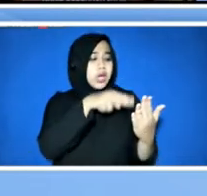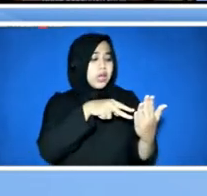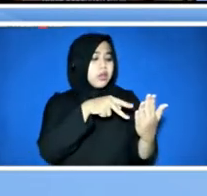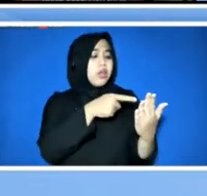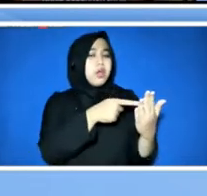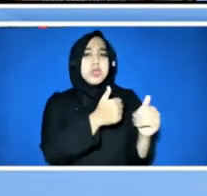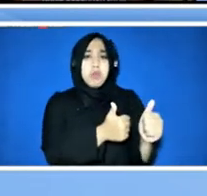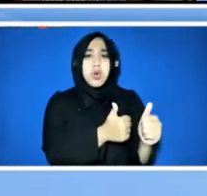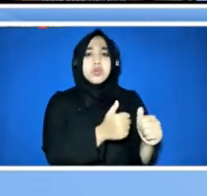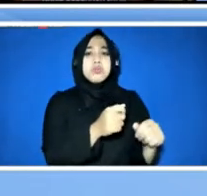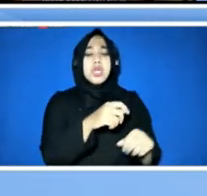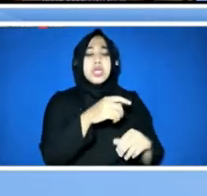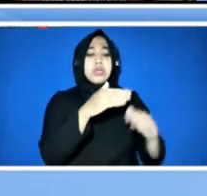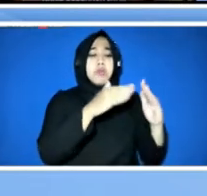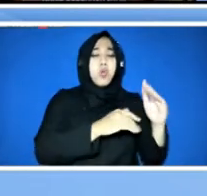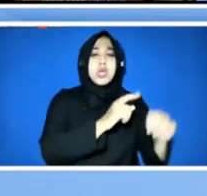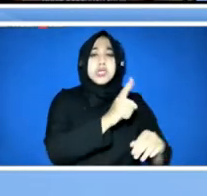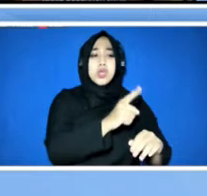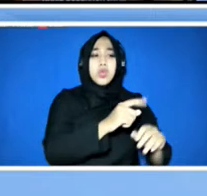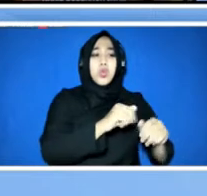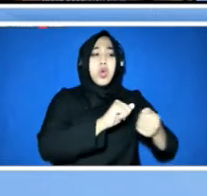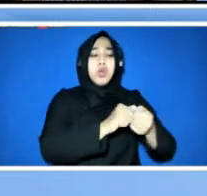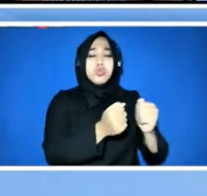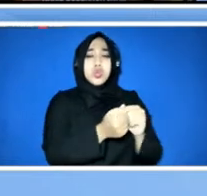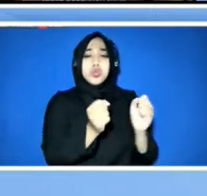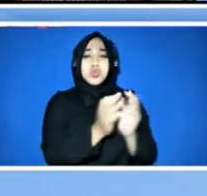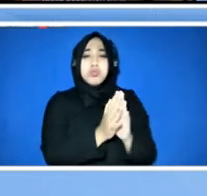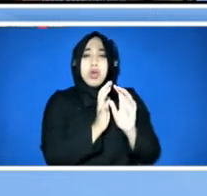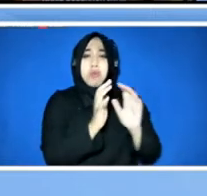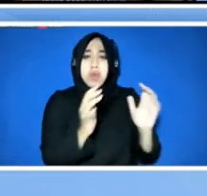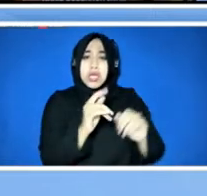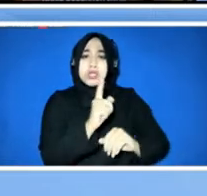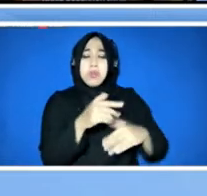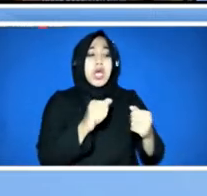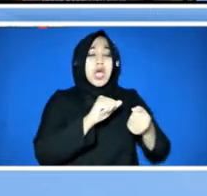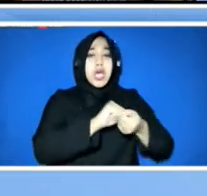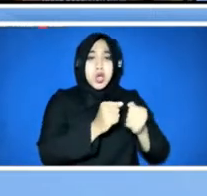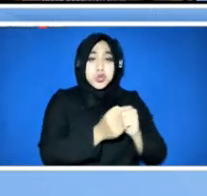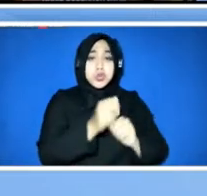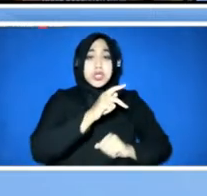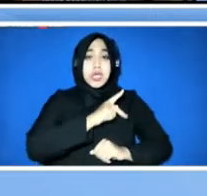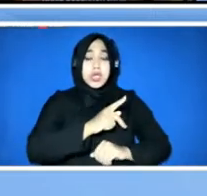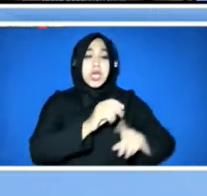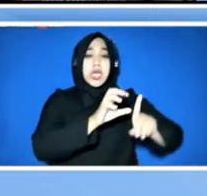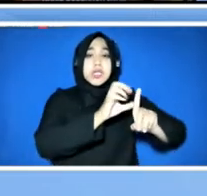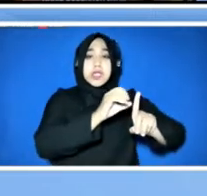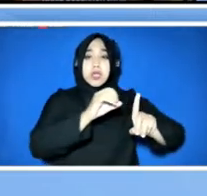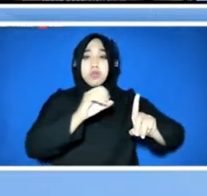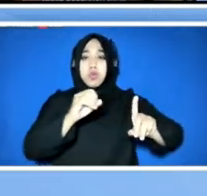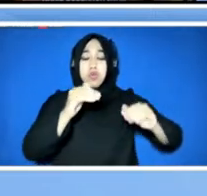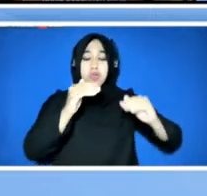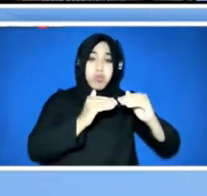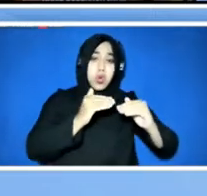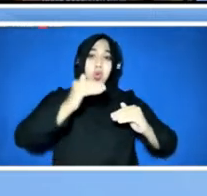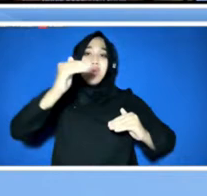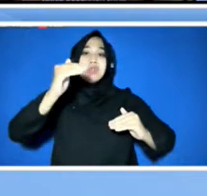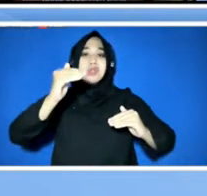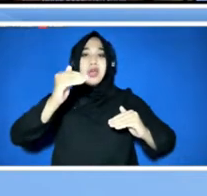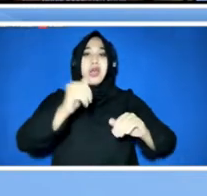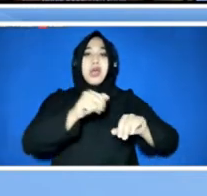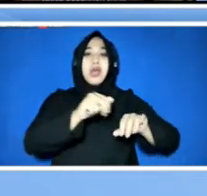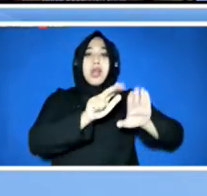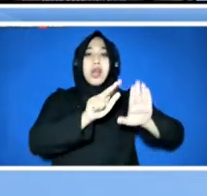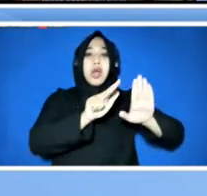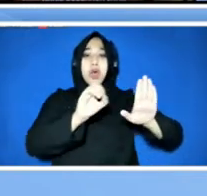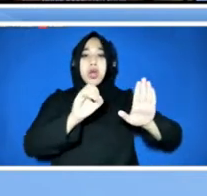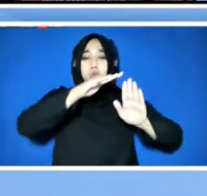bagus, bisa di bawah 1 walaupun kasusnya banyak. Karena apa? Misalnya kasus kita dari 1.000 melonjak menjadi 8.000, terus turun